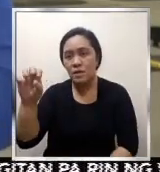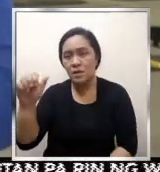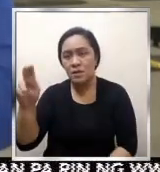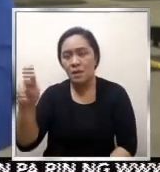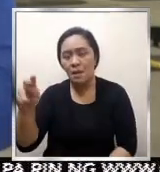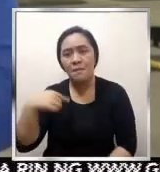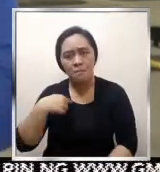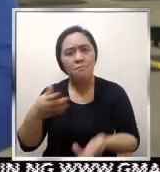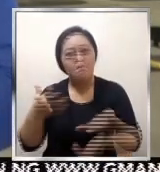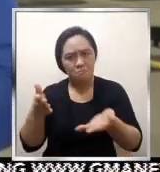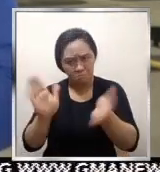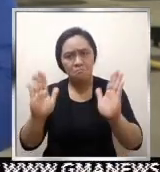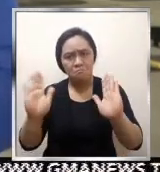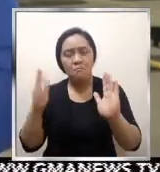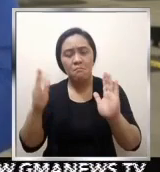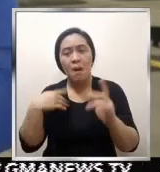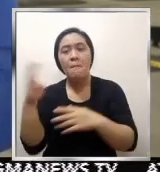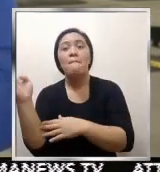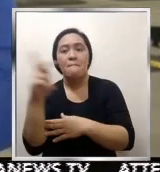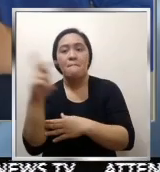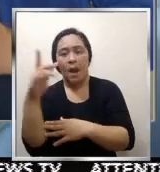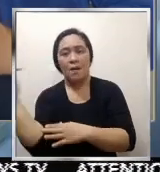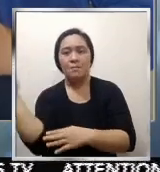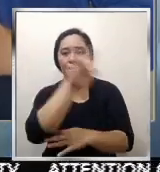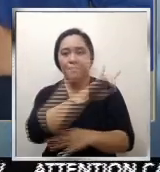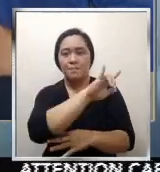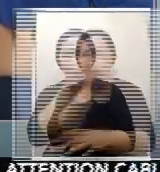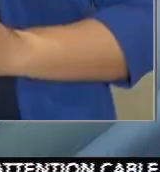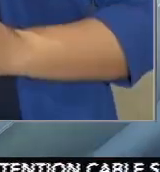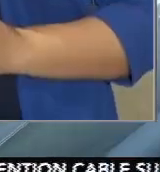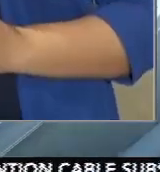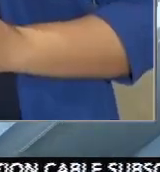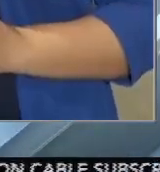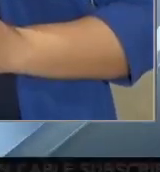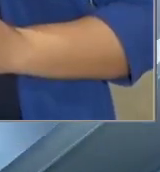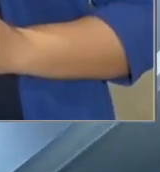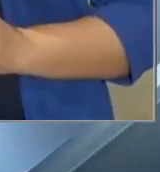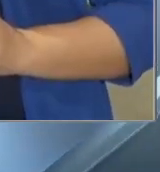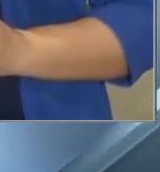mag-resume ang flight sa syudad. Vicky? Maraming salamat sa iyo, Sandra Aguinaldo.